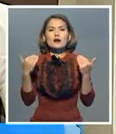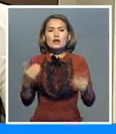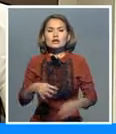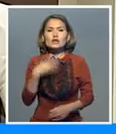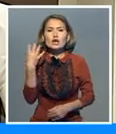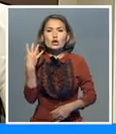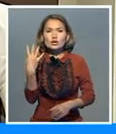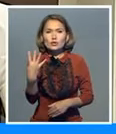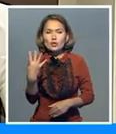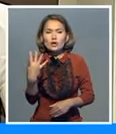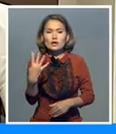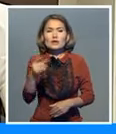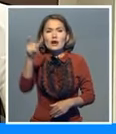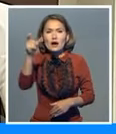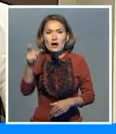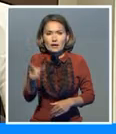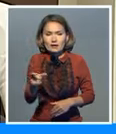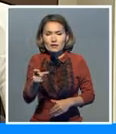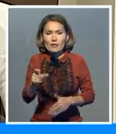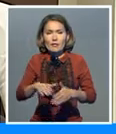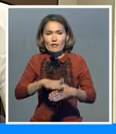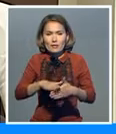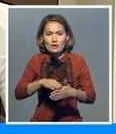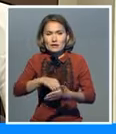кандидат үгіт-насихат жұмысымен айналысуда.